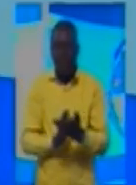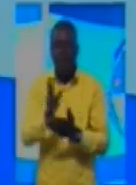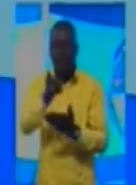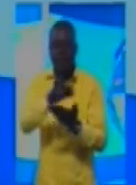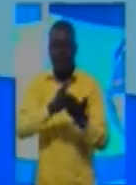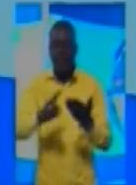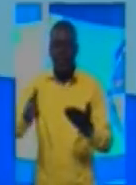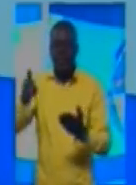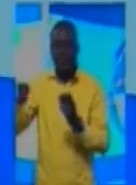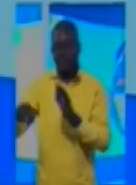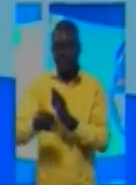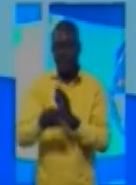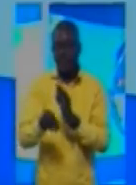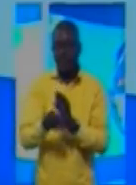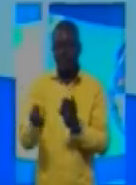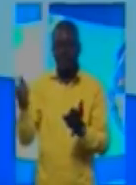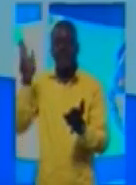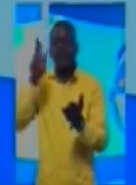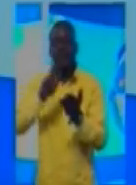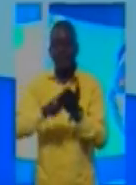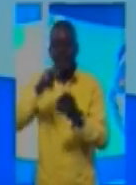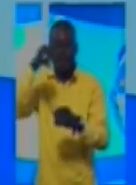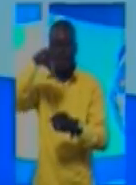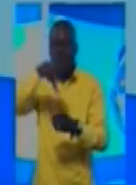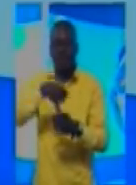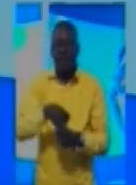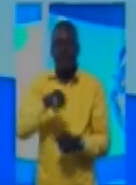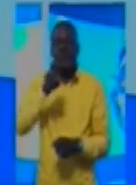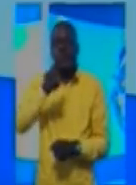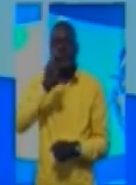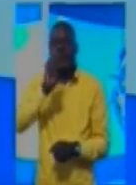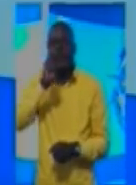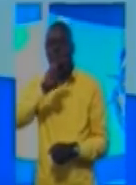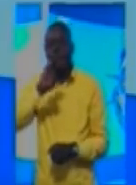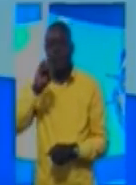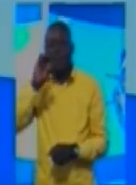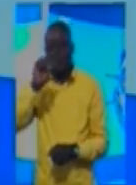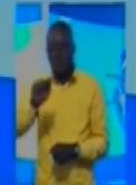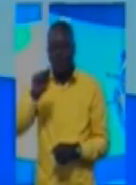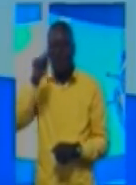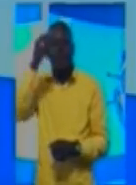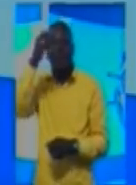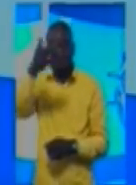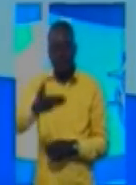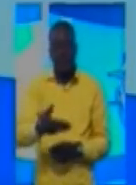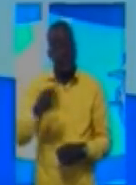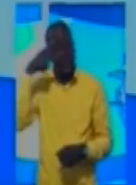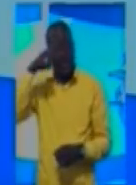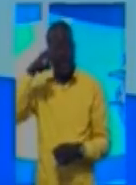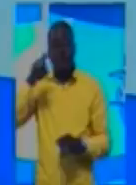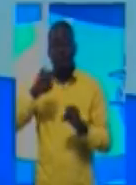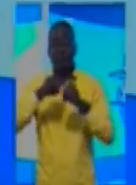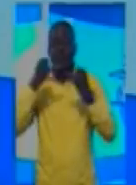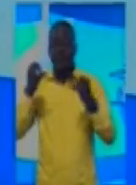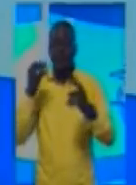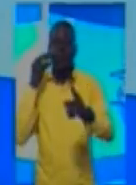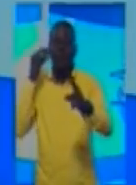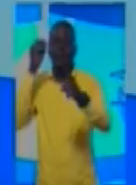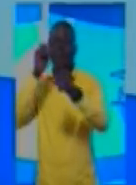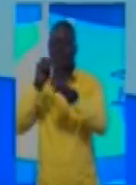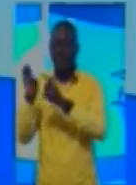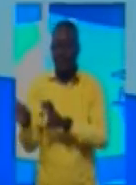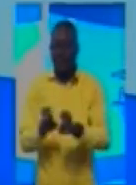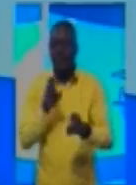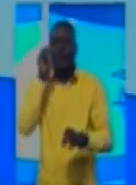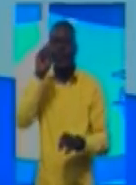des économies et de la fiscalité intérieure de l'UEMOA et à laquelle sont conviés les journalistes. Objectif, faire le point